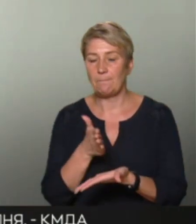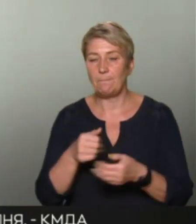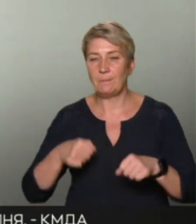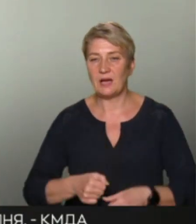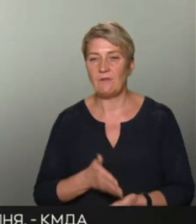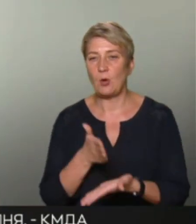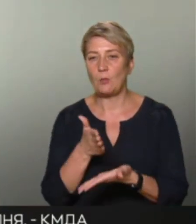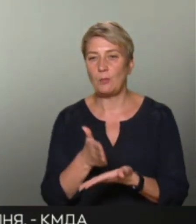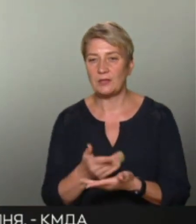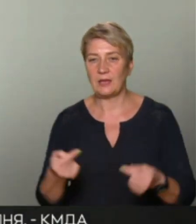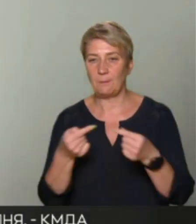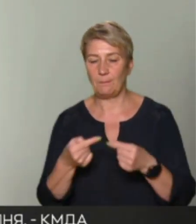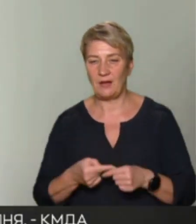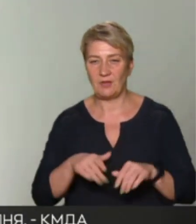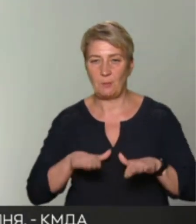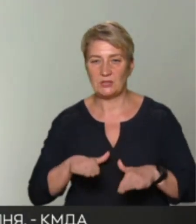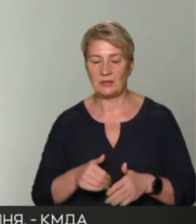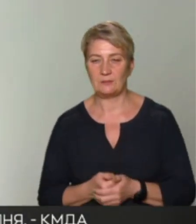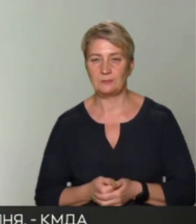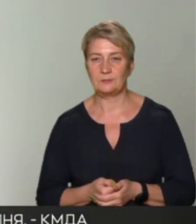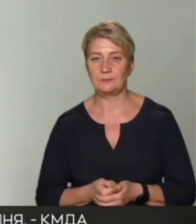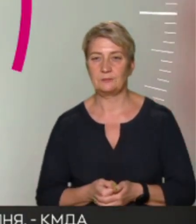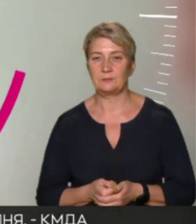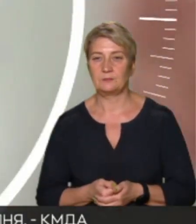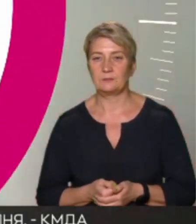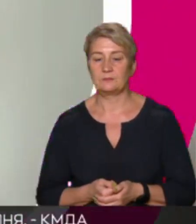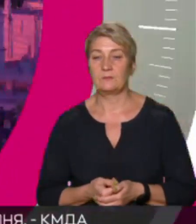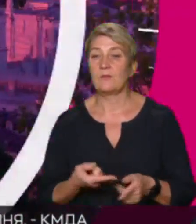певні посади. Отакої.